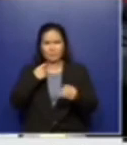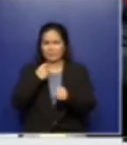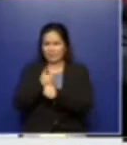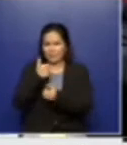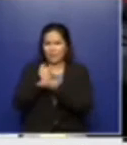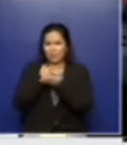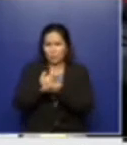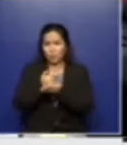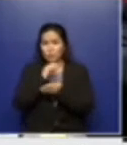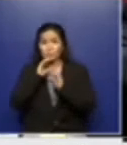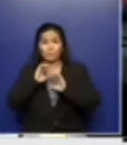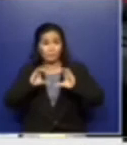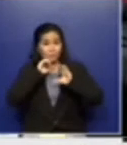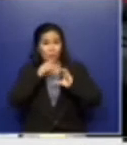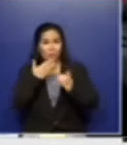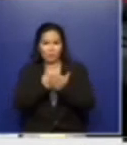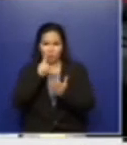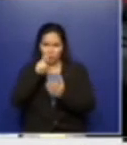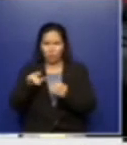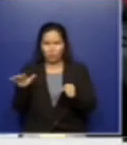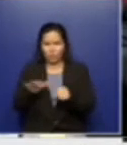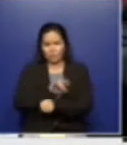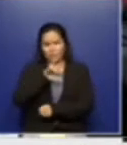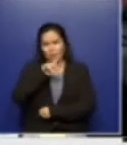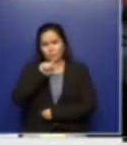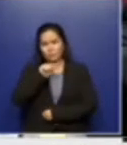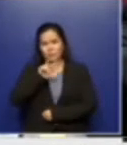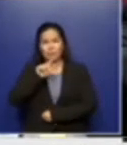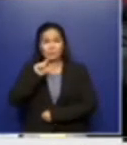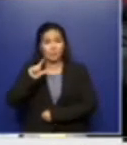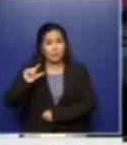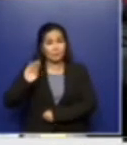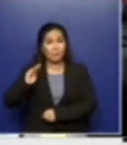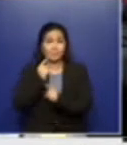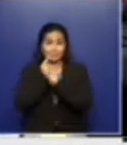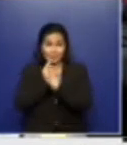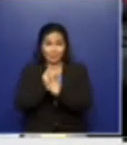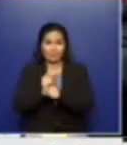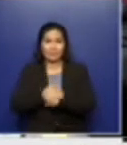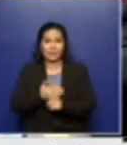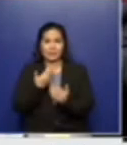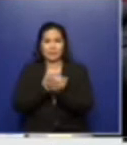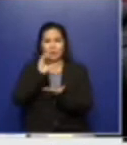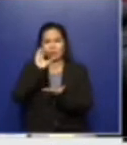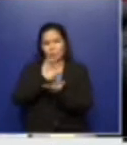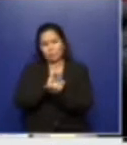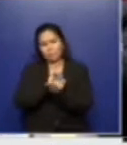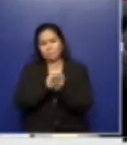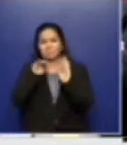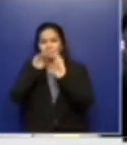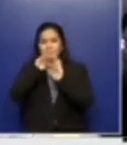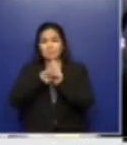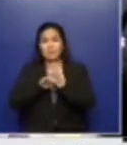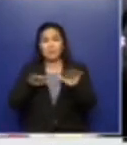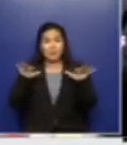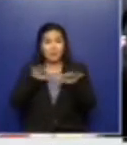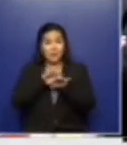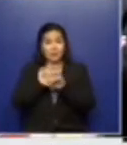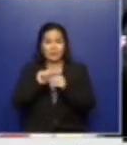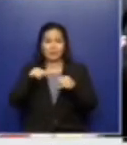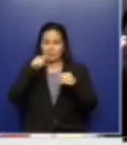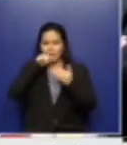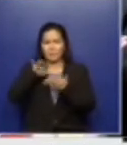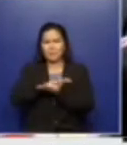ต้องใช้เงินวงเงิน 3.3 ล้านล้านบาทและยังทำงบประมาณเสมือนหนึ่งว่าประเทศอยู่ในภาวะปกติ